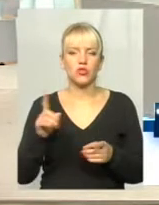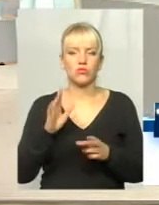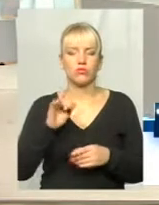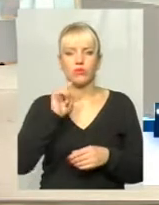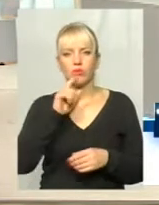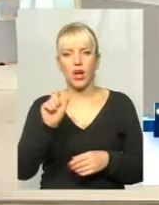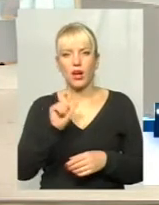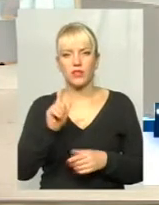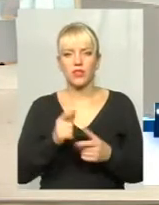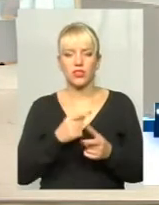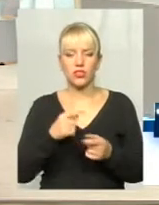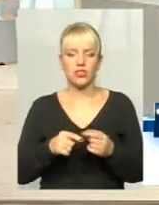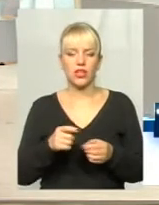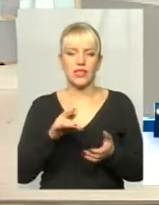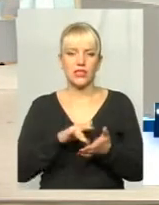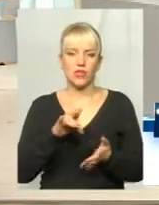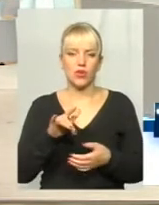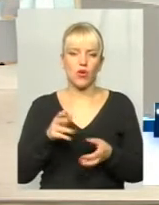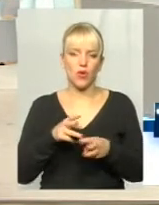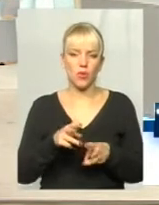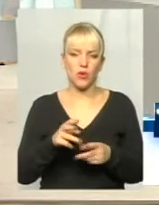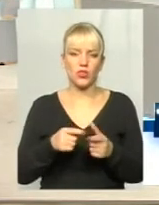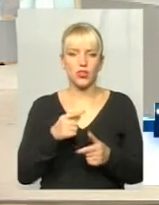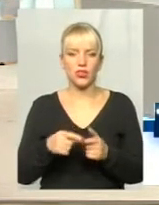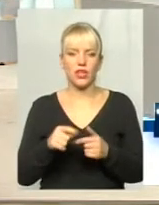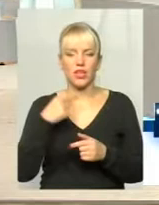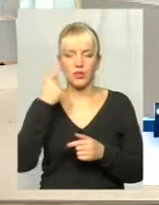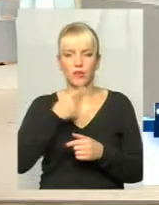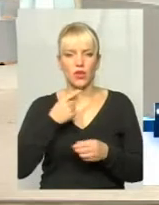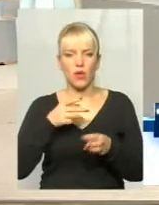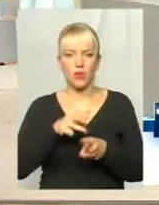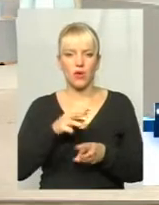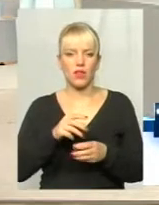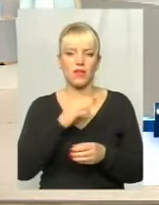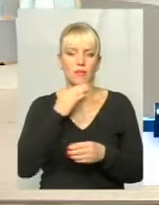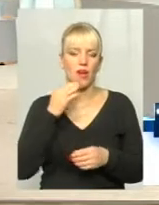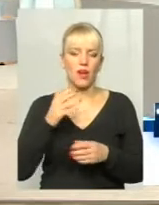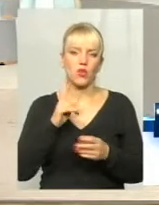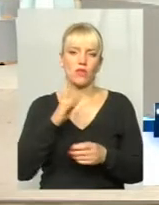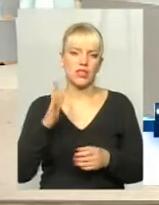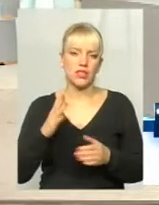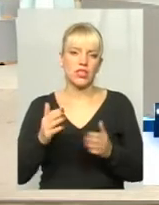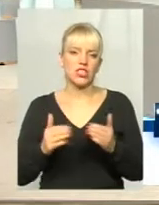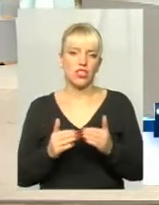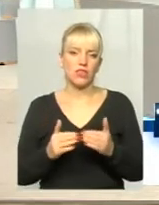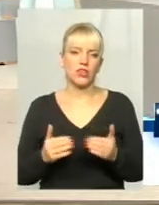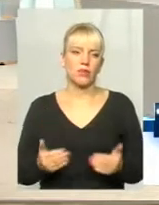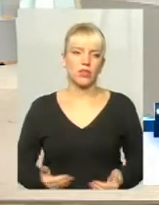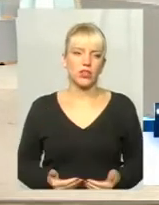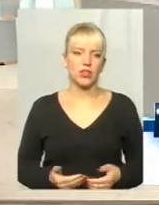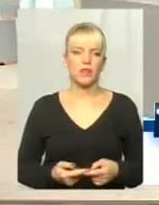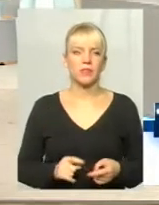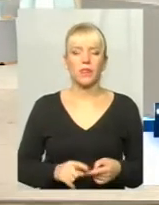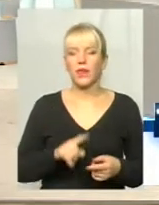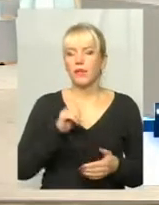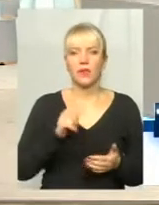газ? Чи централізоване опалення, чи індивідуальне в багатоквартирних житлових будинках? Дякую. Ну, питання знову не по темі,